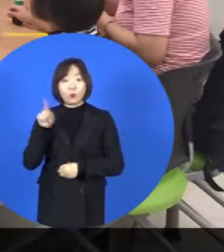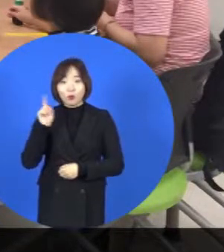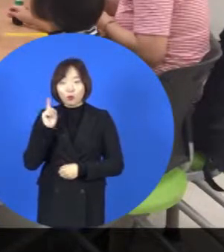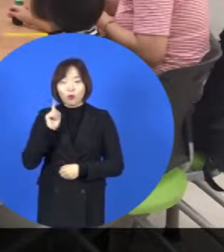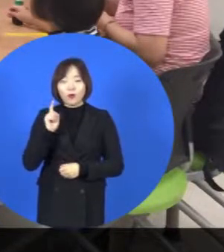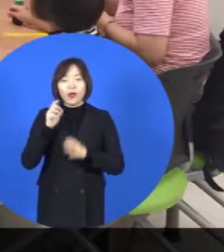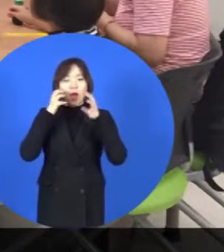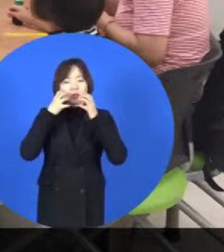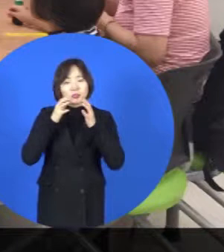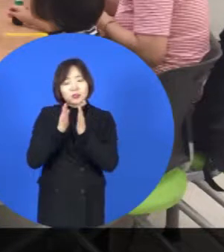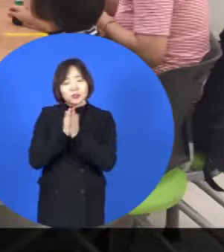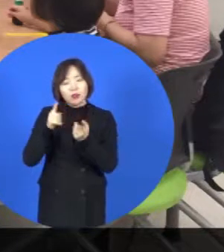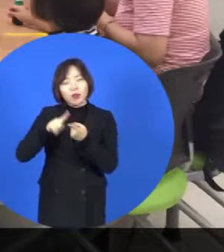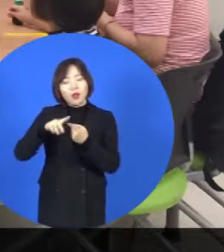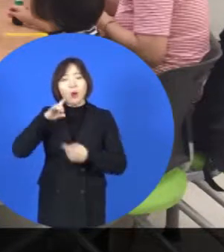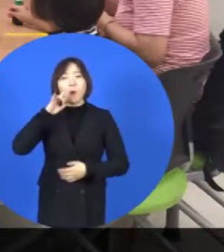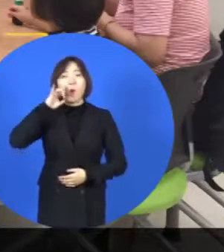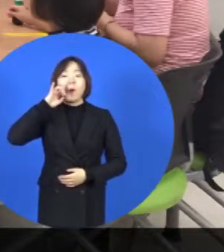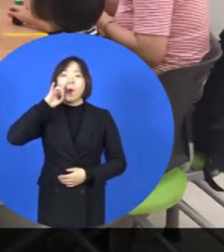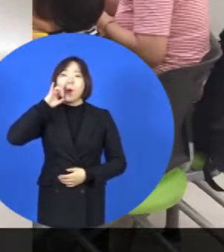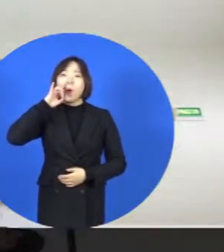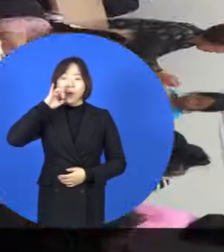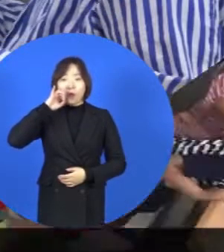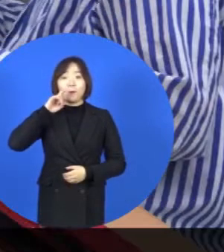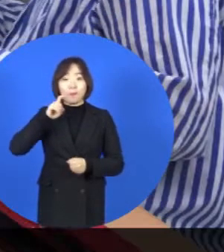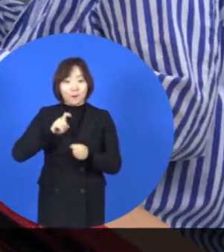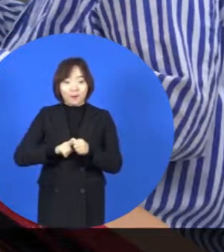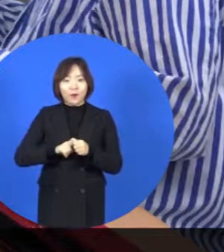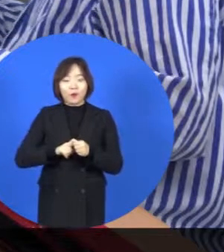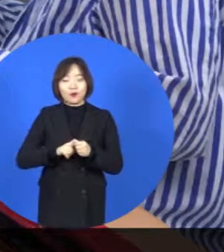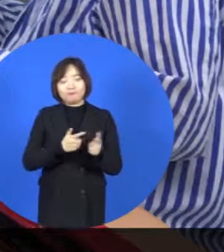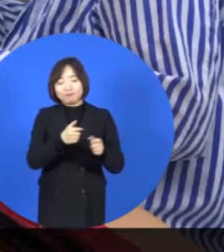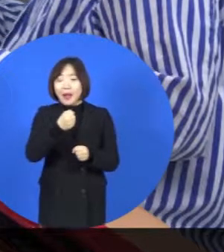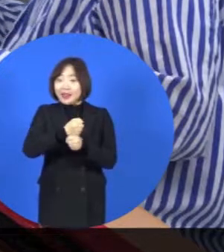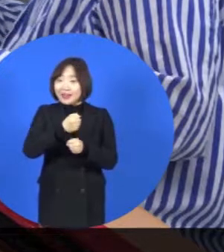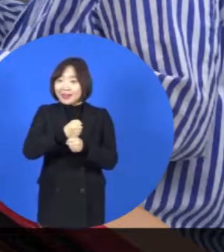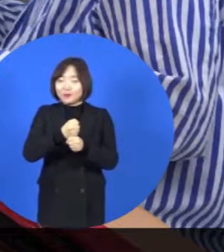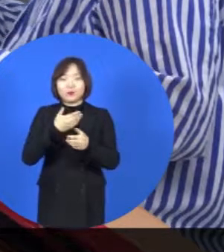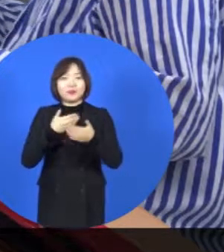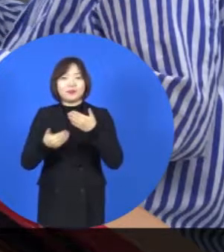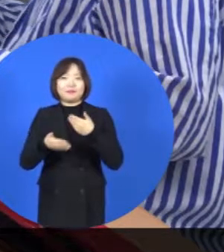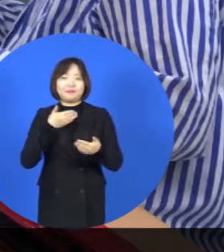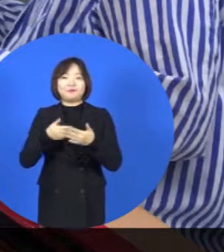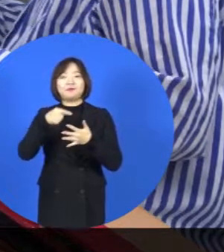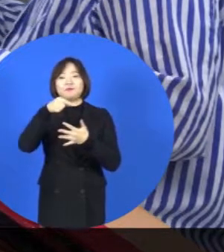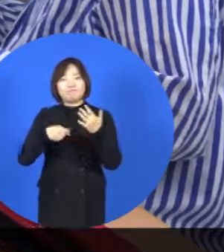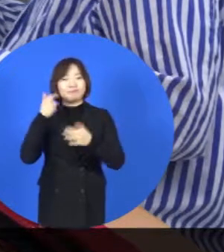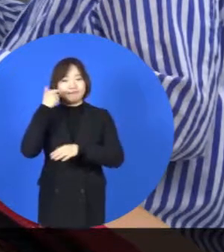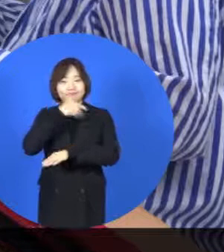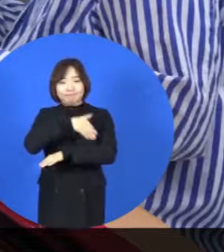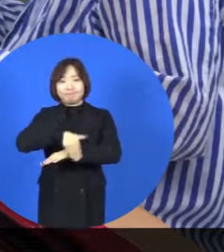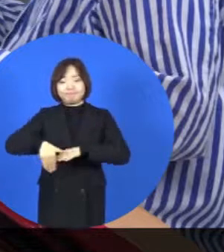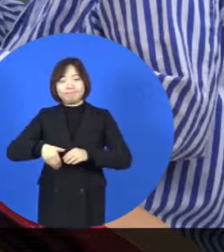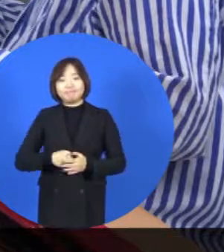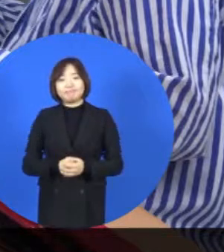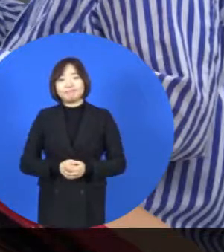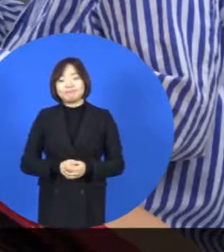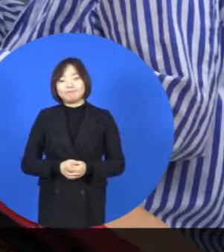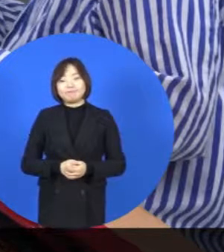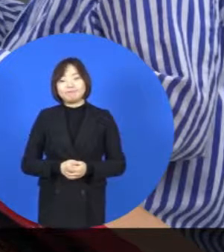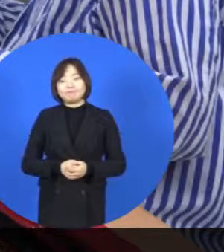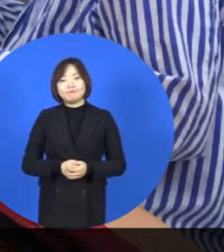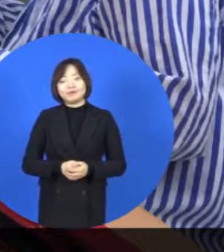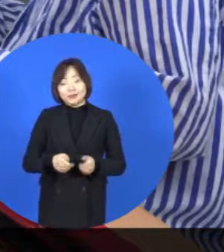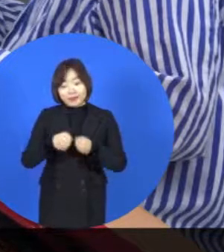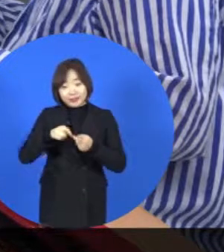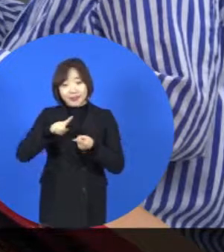프로그램은 아이들이 책에 대한 흥미를 가질 수 있도록 다양한 만들기와 체험 프로그램으로 진행할 예정인데요. 보다